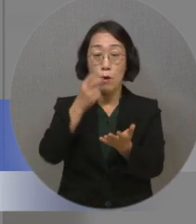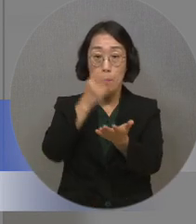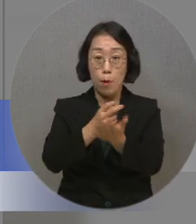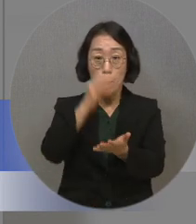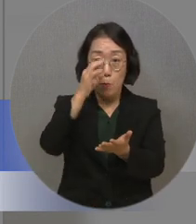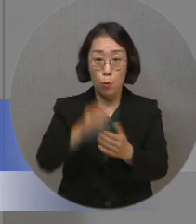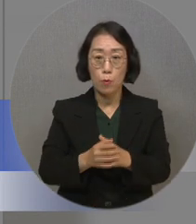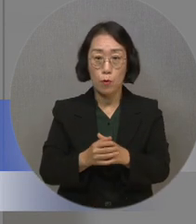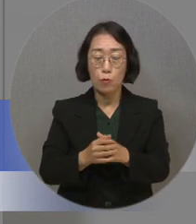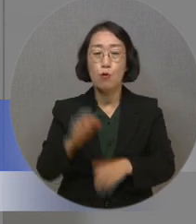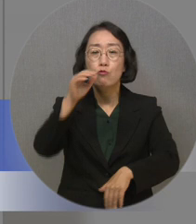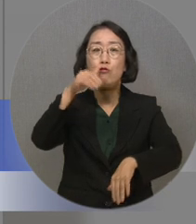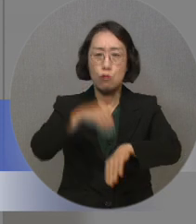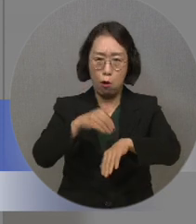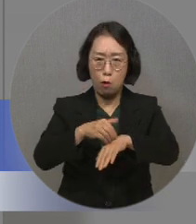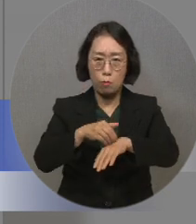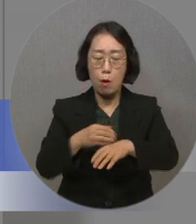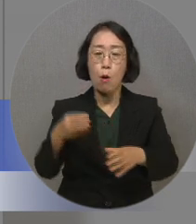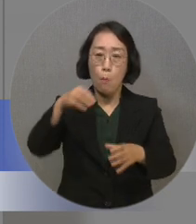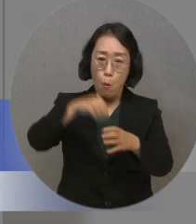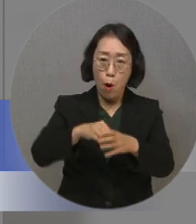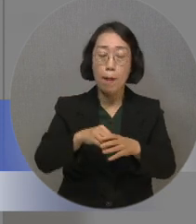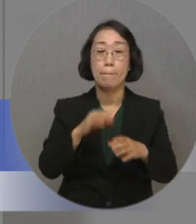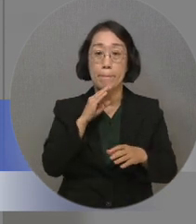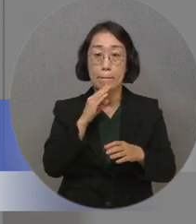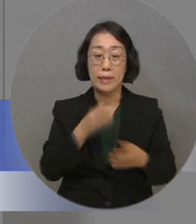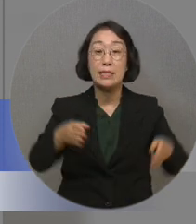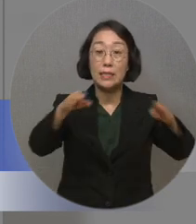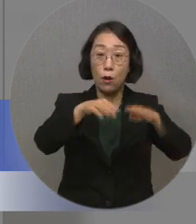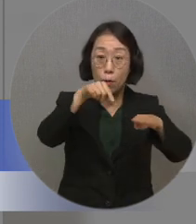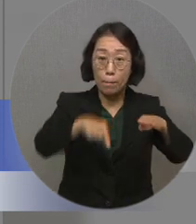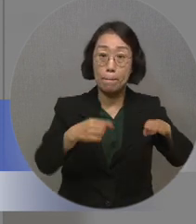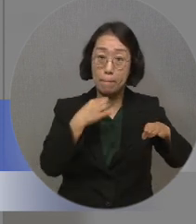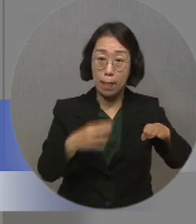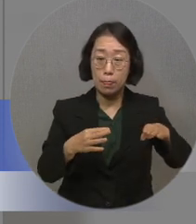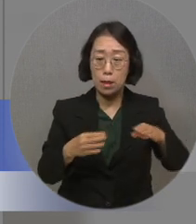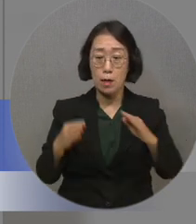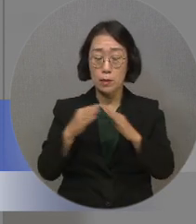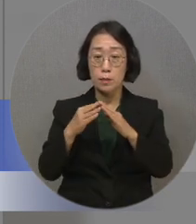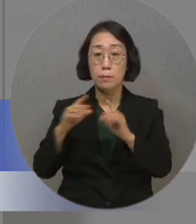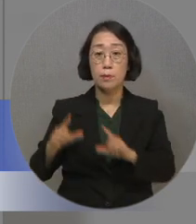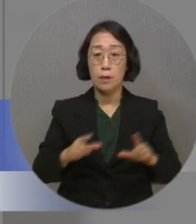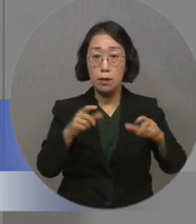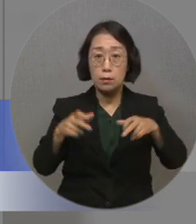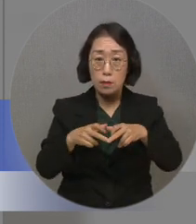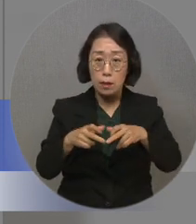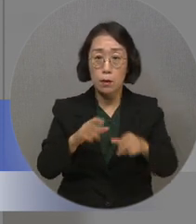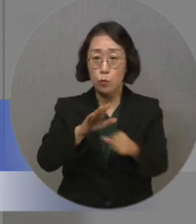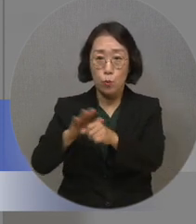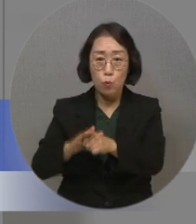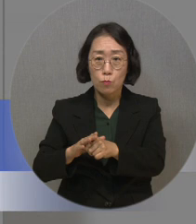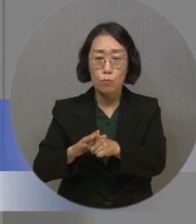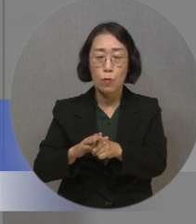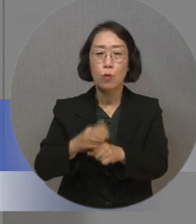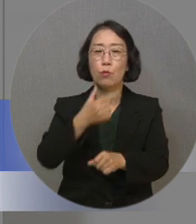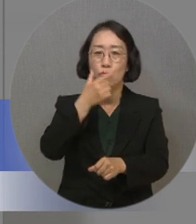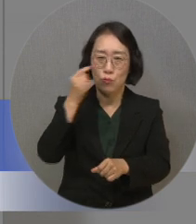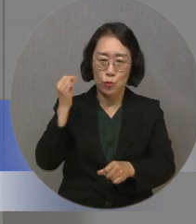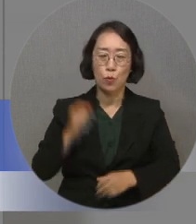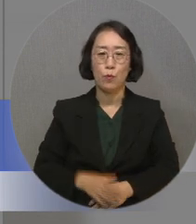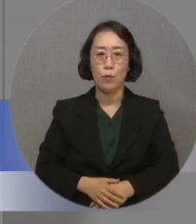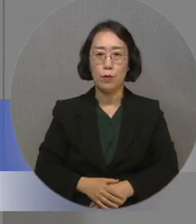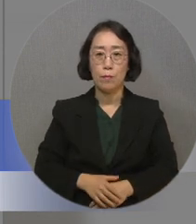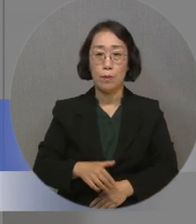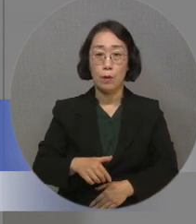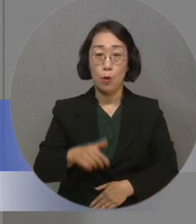소방안전교육훈련 대상에 포함됐지만 집에 거주하는 재가장애인에 대해서는 대책이 미흡한 현실이라고 말했습니다. 고